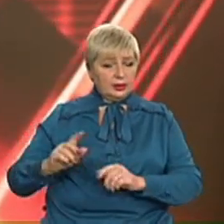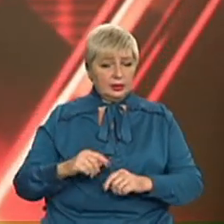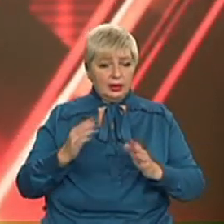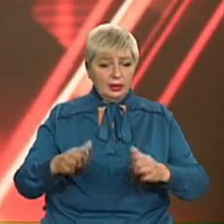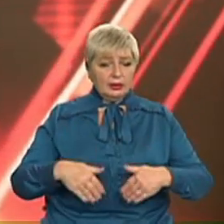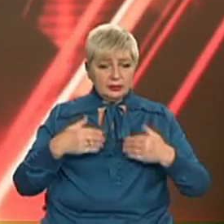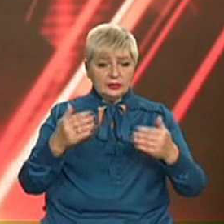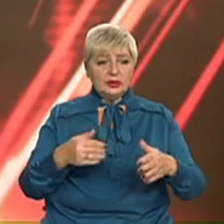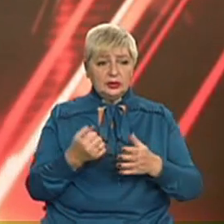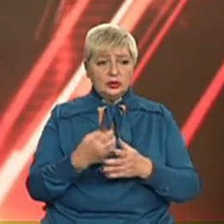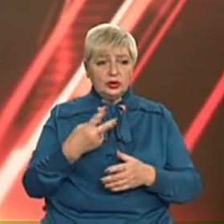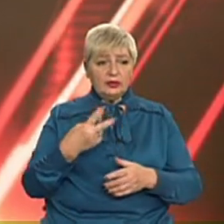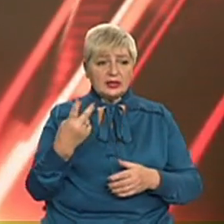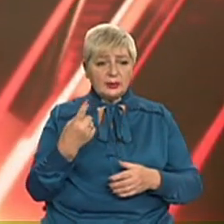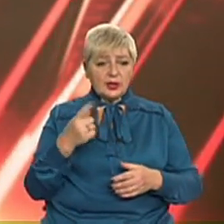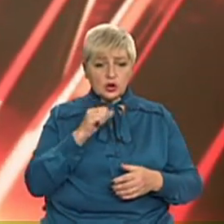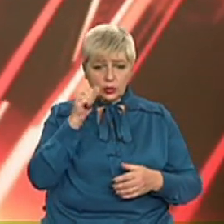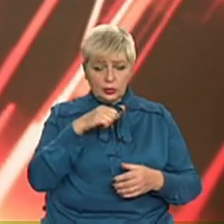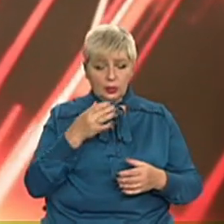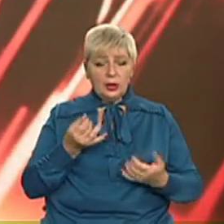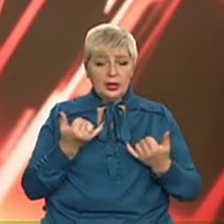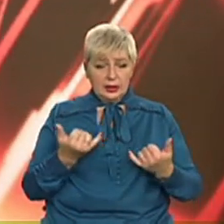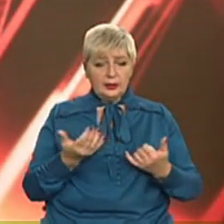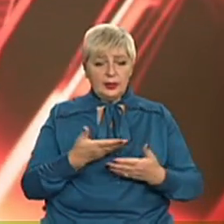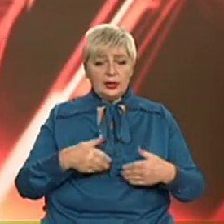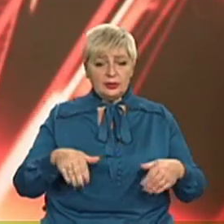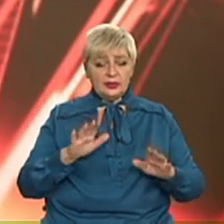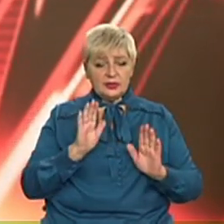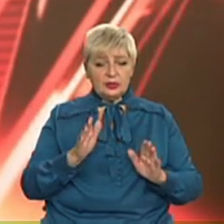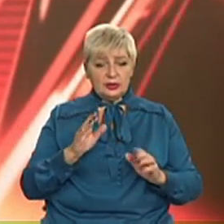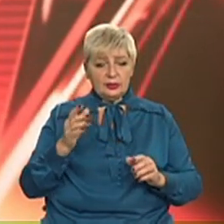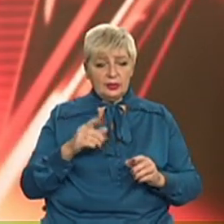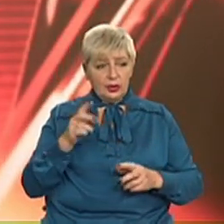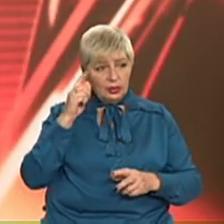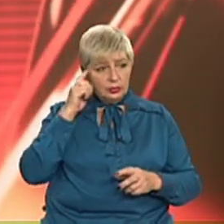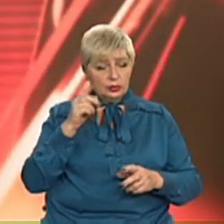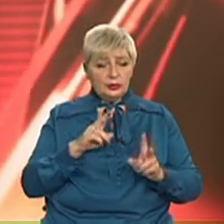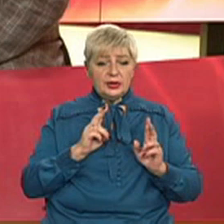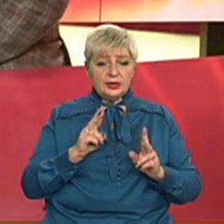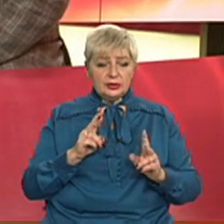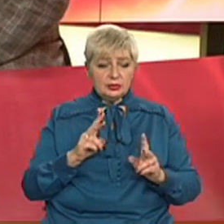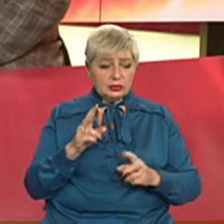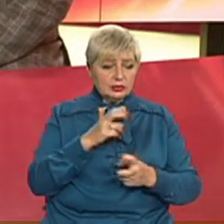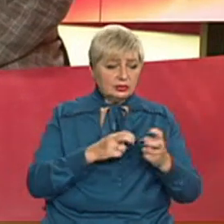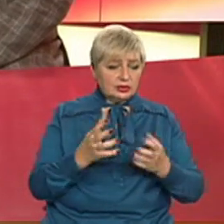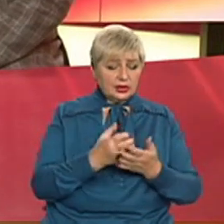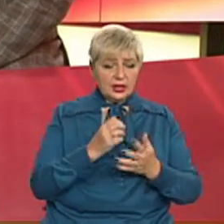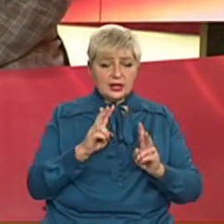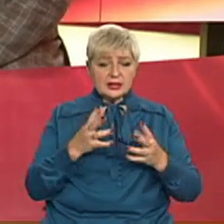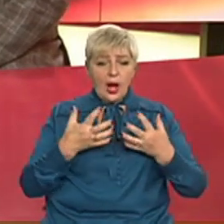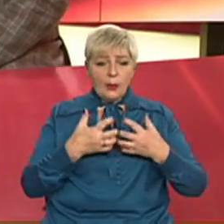до 2021 року. І тепер ми будемо усі разом думати, які вишукувати компенсаторні механізми, щоб не